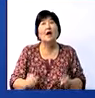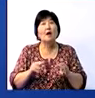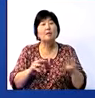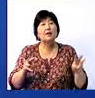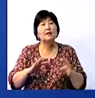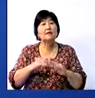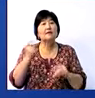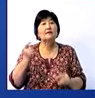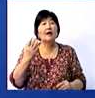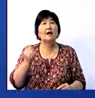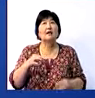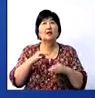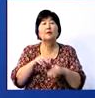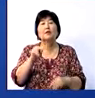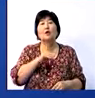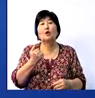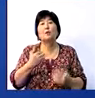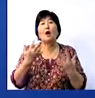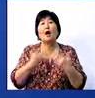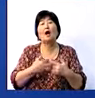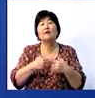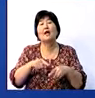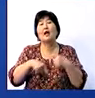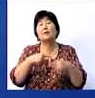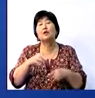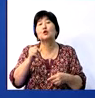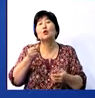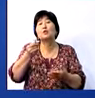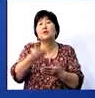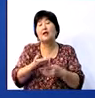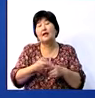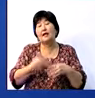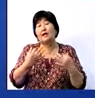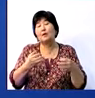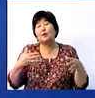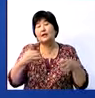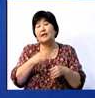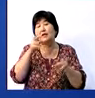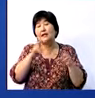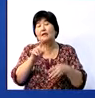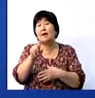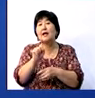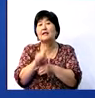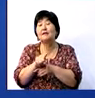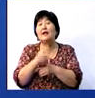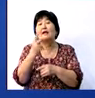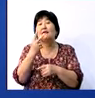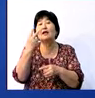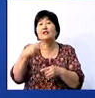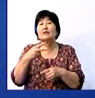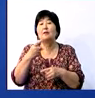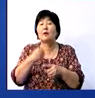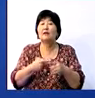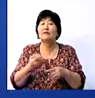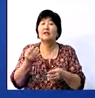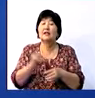Министерством сельского хозяйства проводится работа по автоматизации процесса субсидирования. Это позволит сократить сроки рассмотрения заявок 2,5 раза с 10